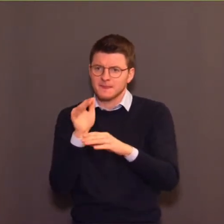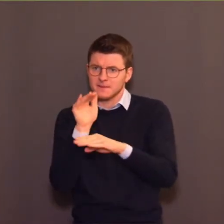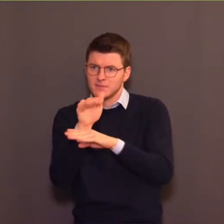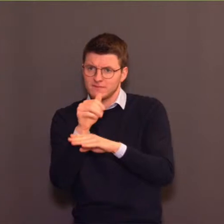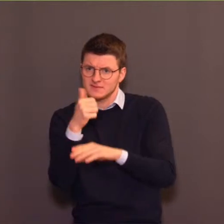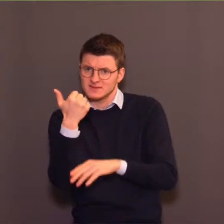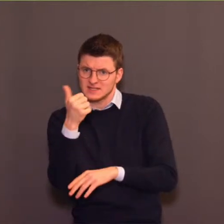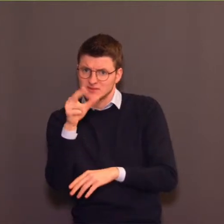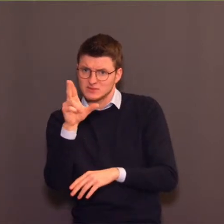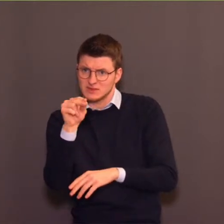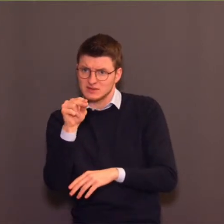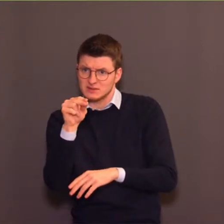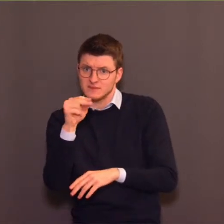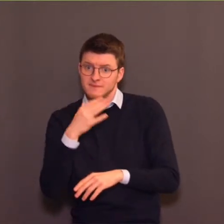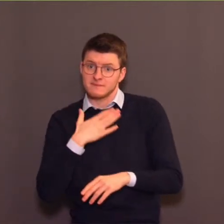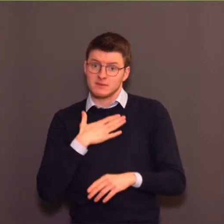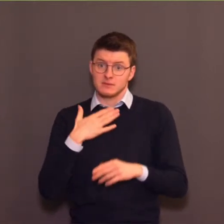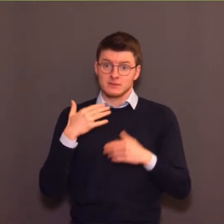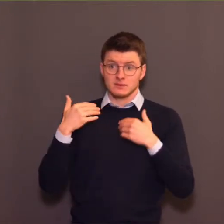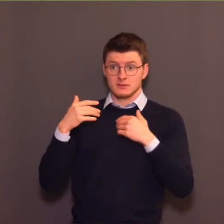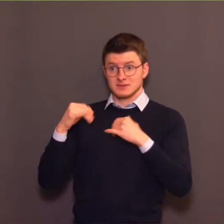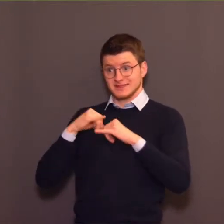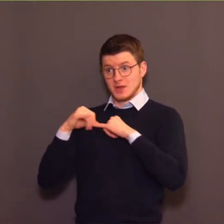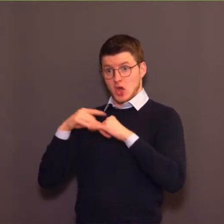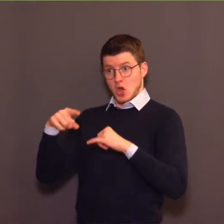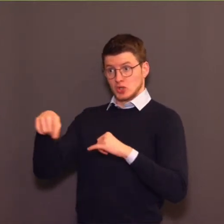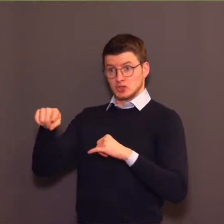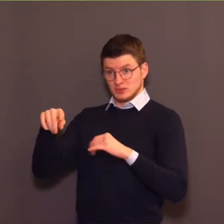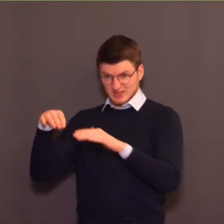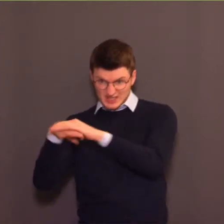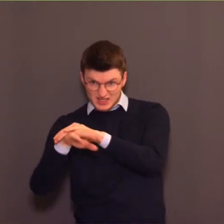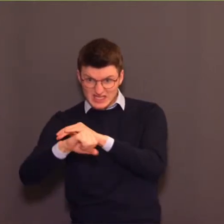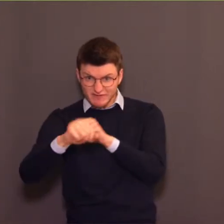patiënten in het ziekenhuis ligt op intensieve zorgen.